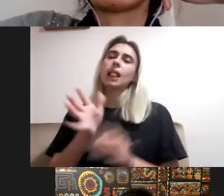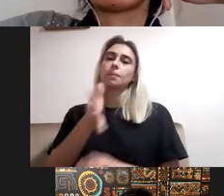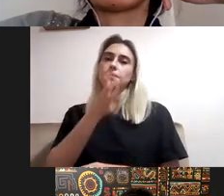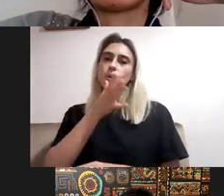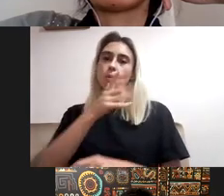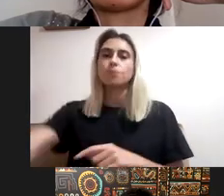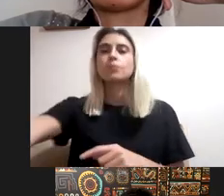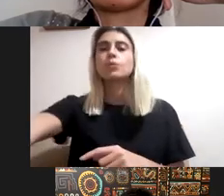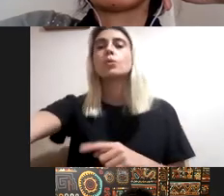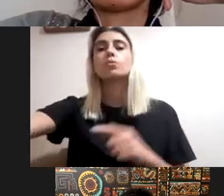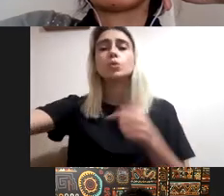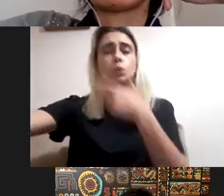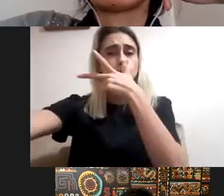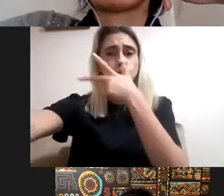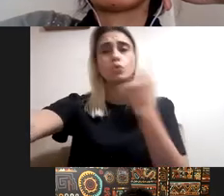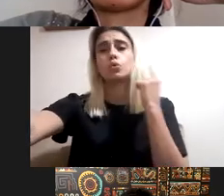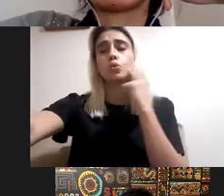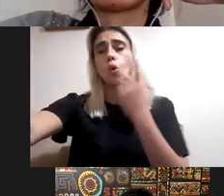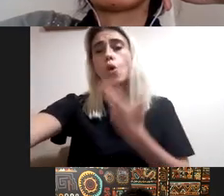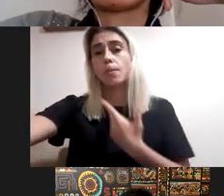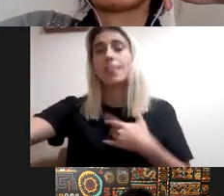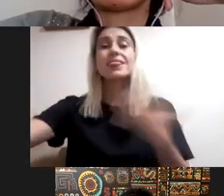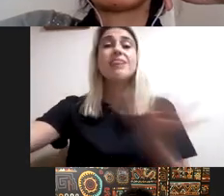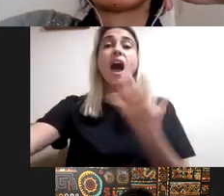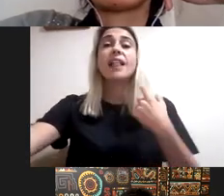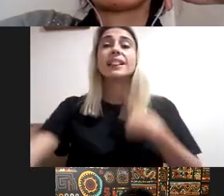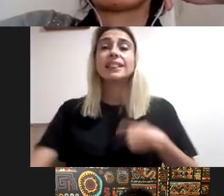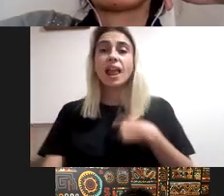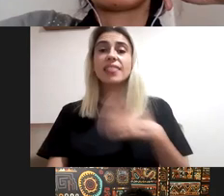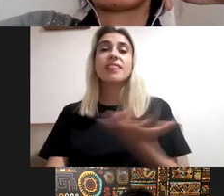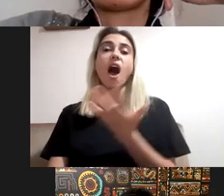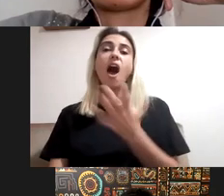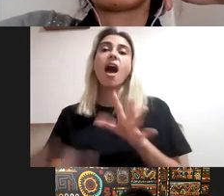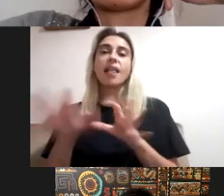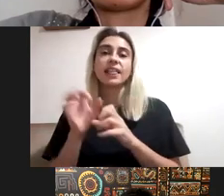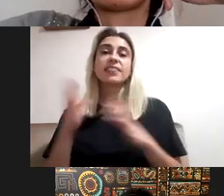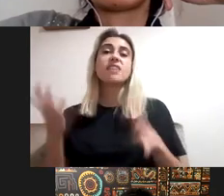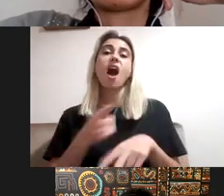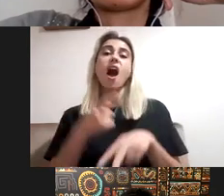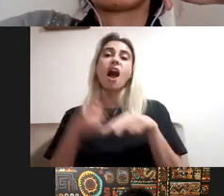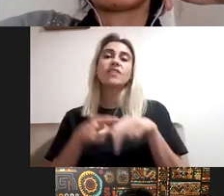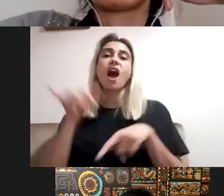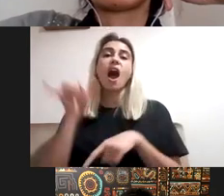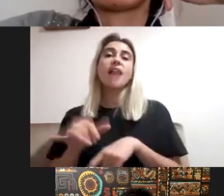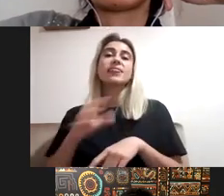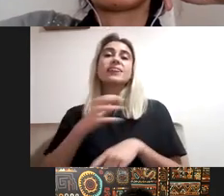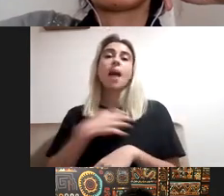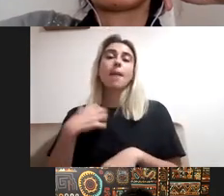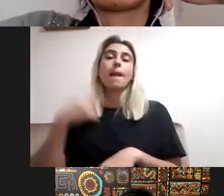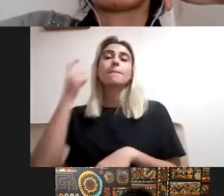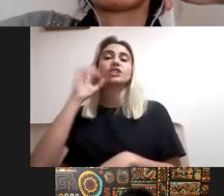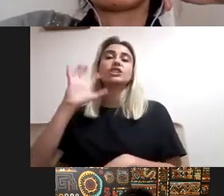da üzüntü duyduğum bir şey. Umarım daha nitelikli, daha etkin, daha aktivist ve hak temelli bilince sahip